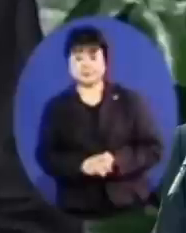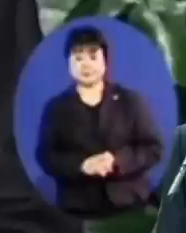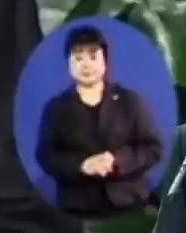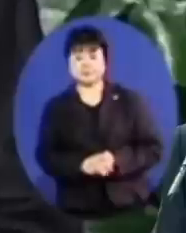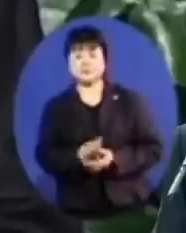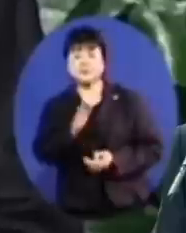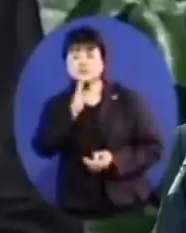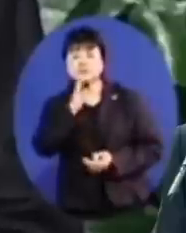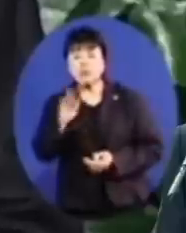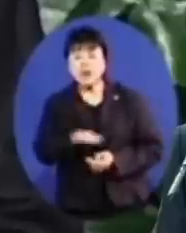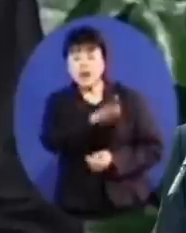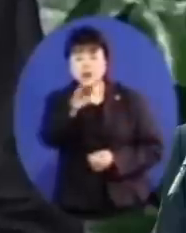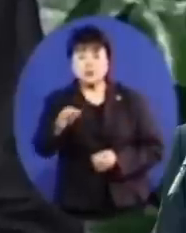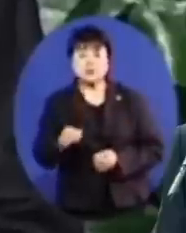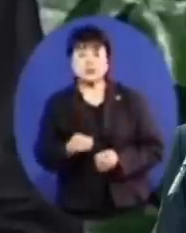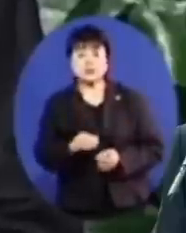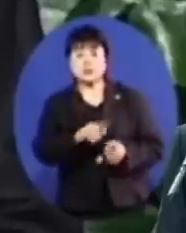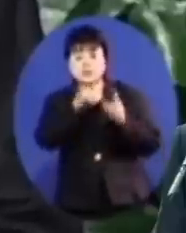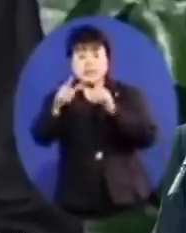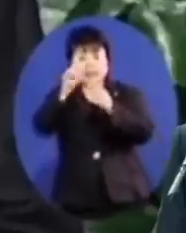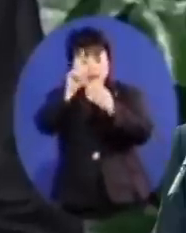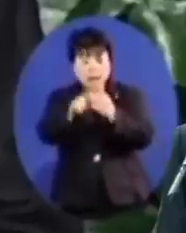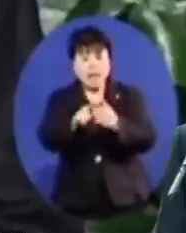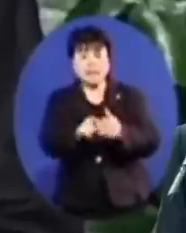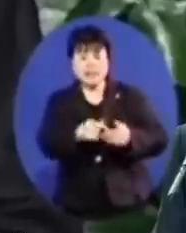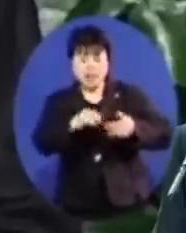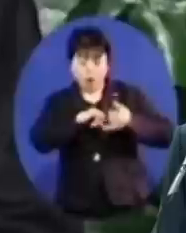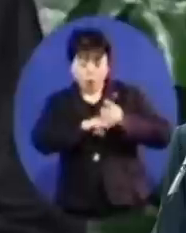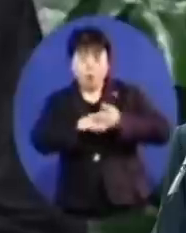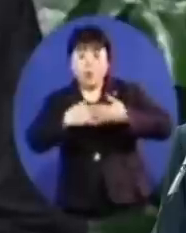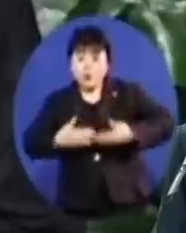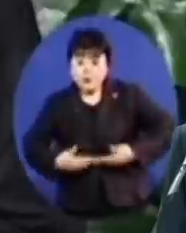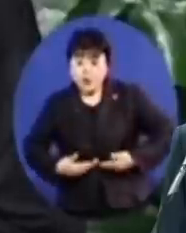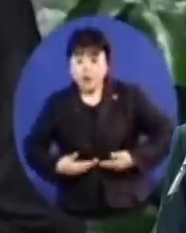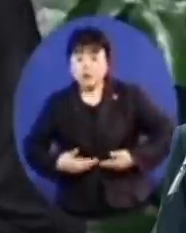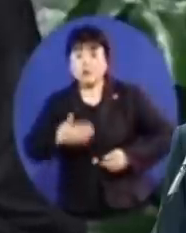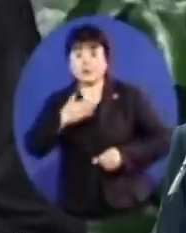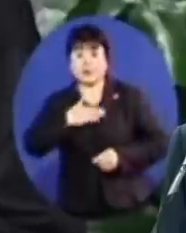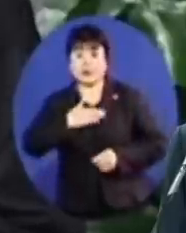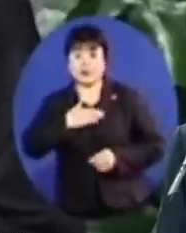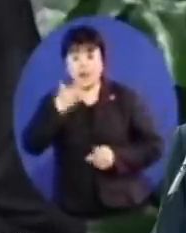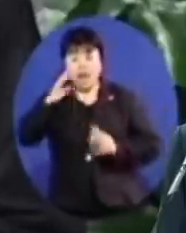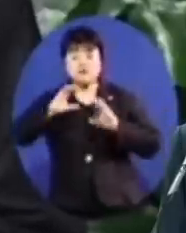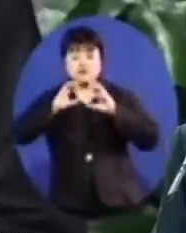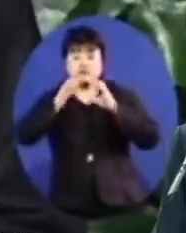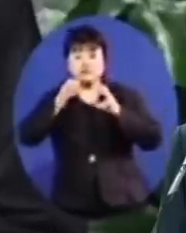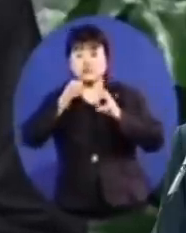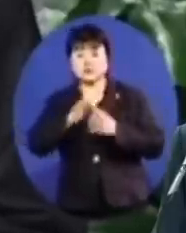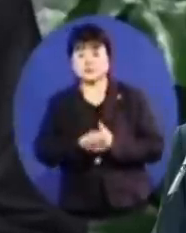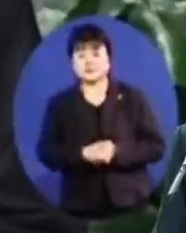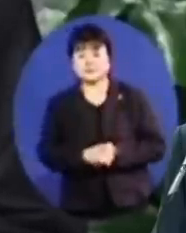그것이 우리 오늘 인생을 살아가는 데 굉장히 필요한 것입니다. 나는 우리 한국이